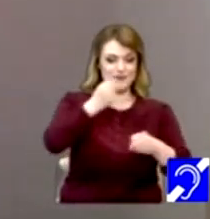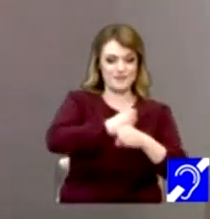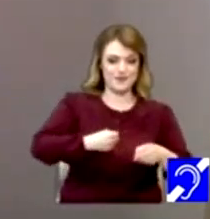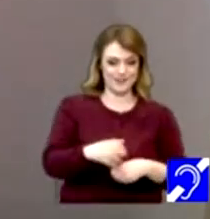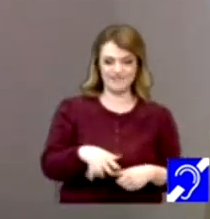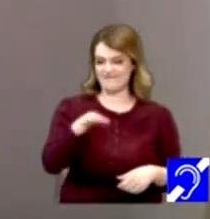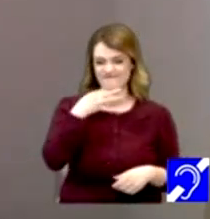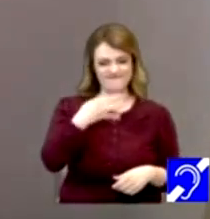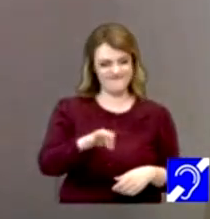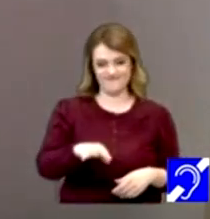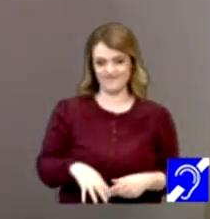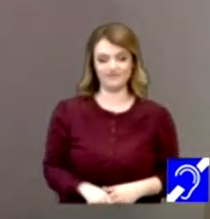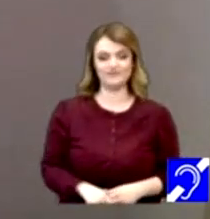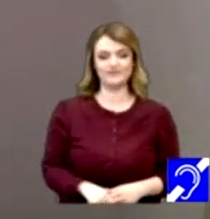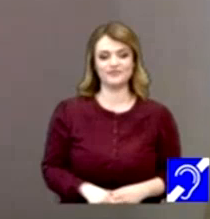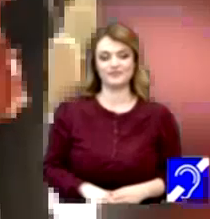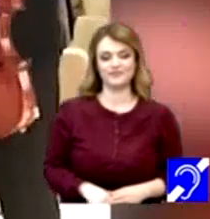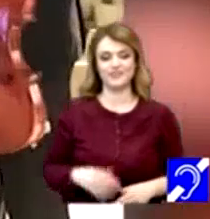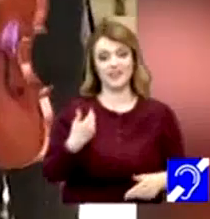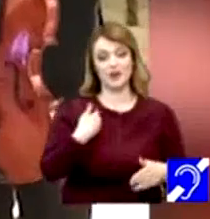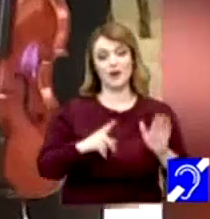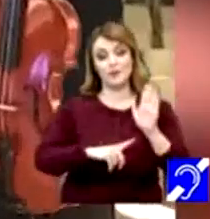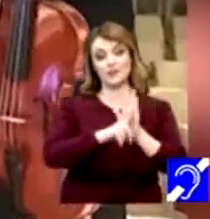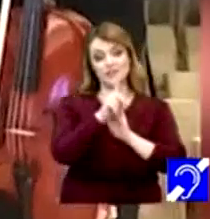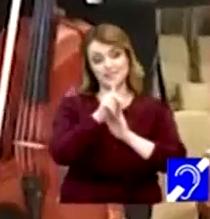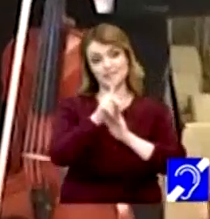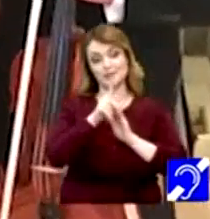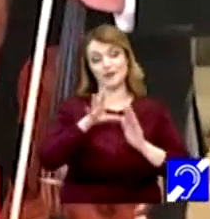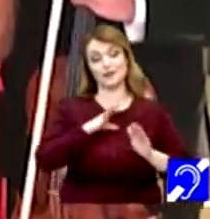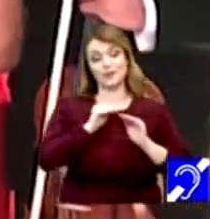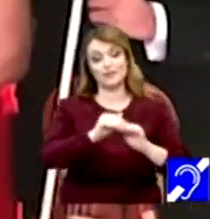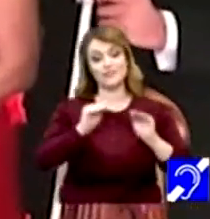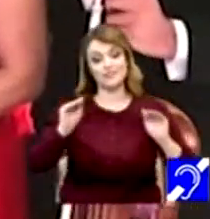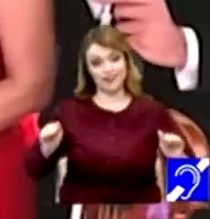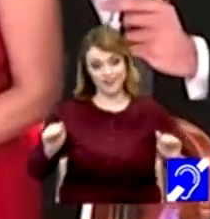Fărvoare. Început de când eram, cred că la grădiniță eram,